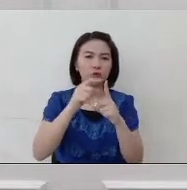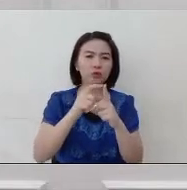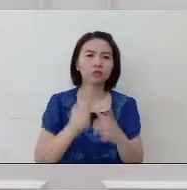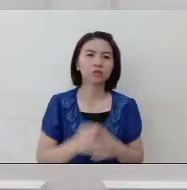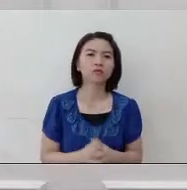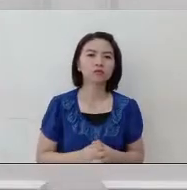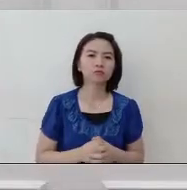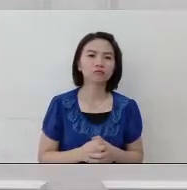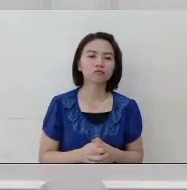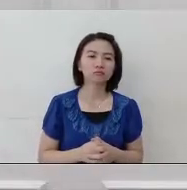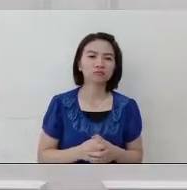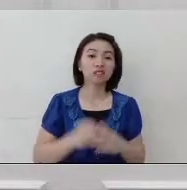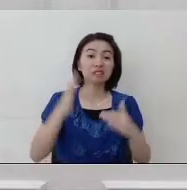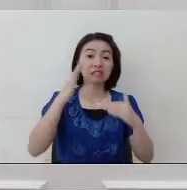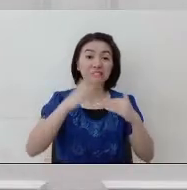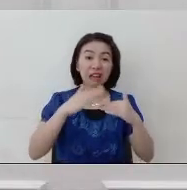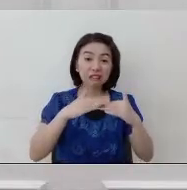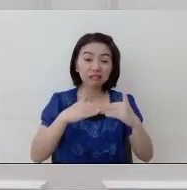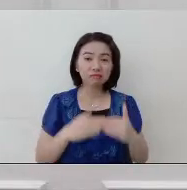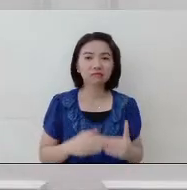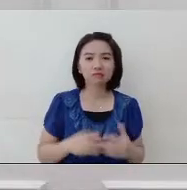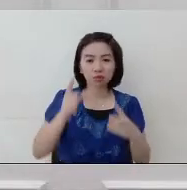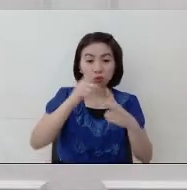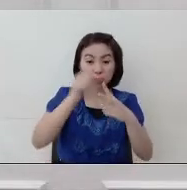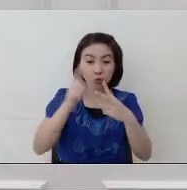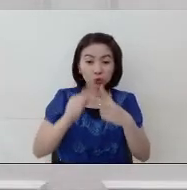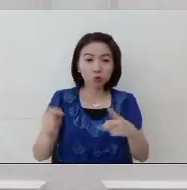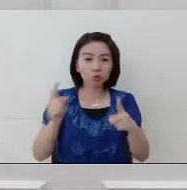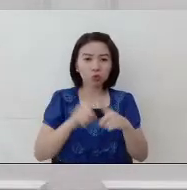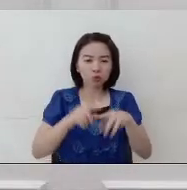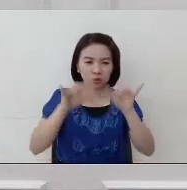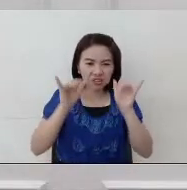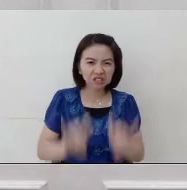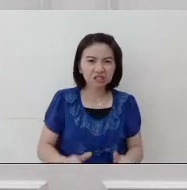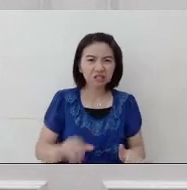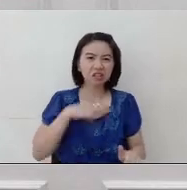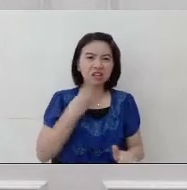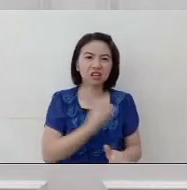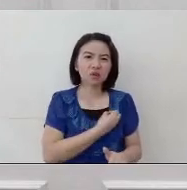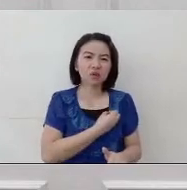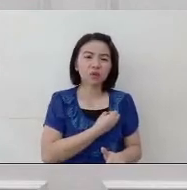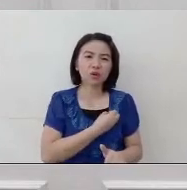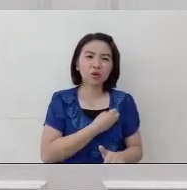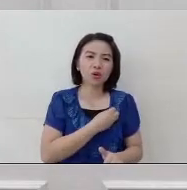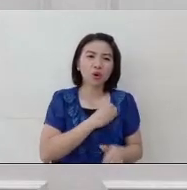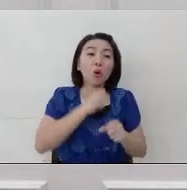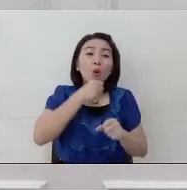Kaysa manatili na lamang po tayo, mabubulok tayo sa kalagayan natin na hindi na tayo lumalago.